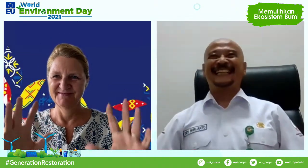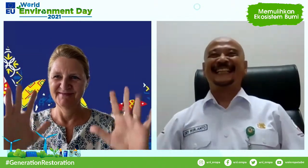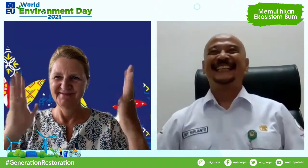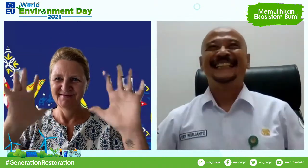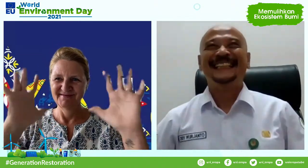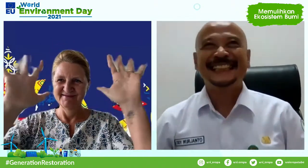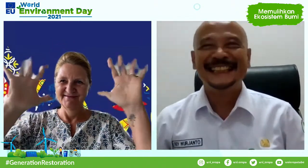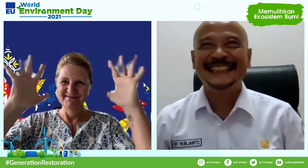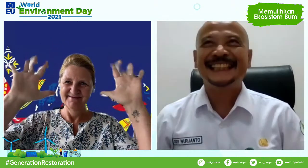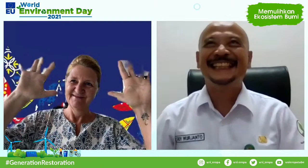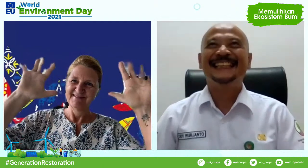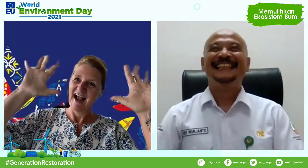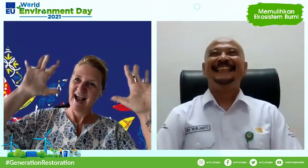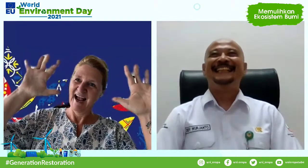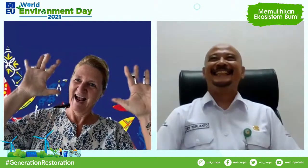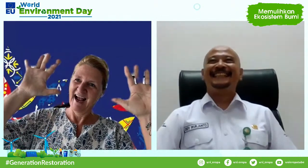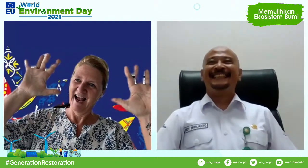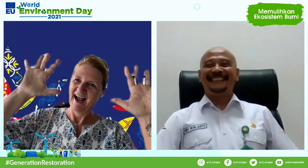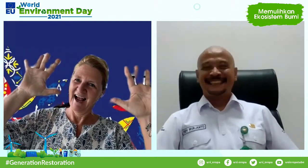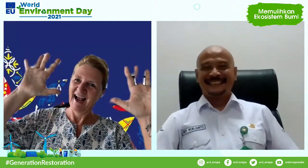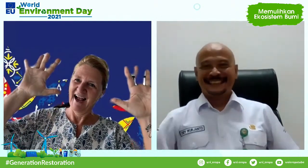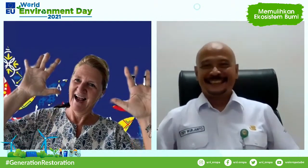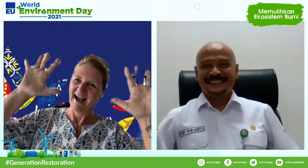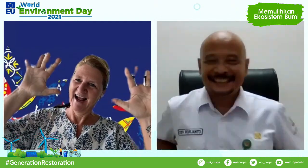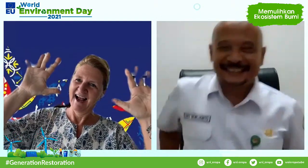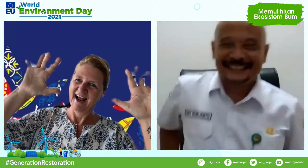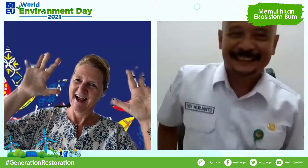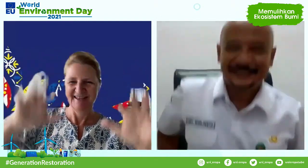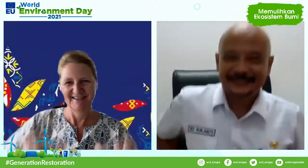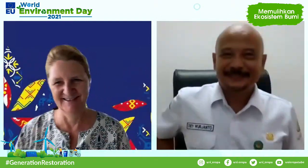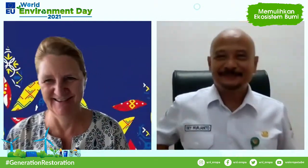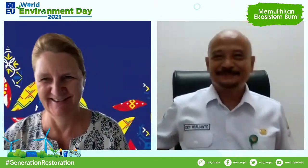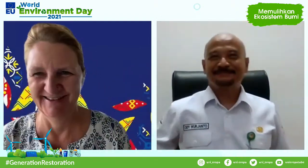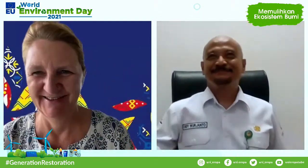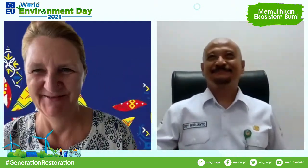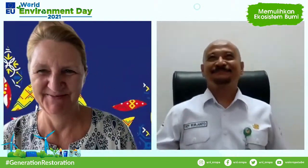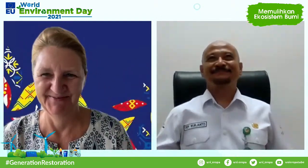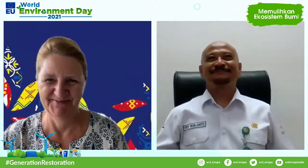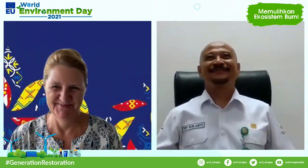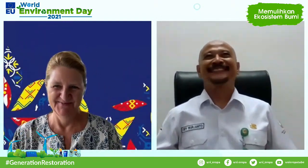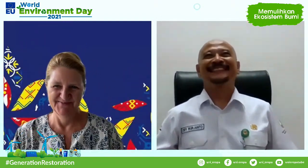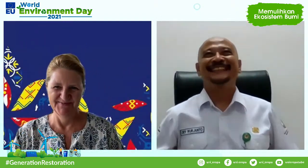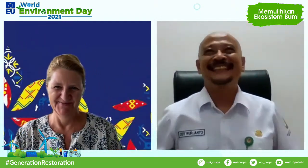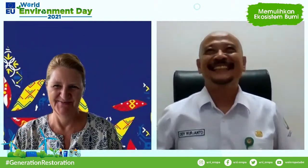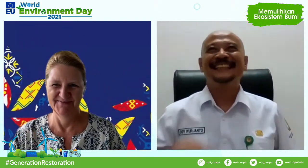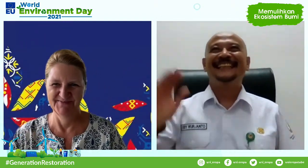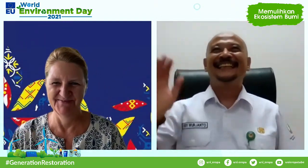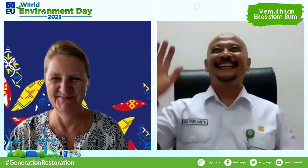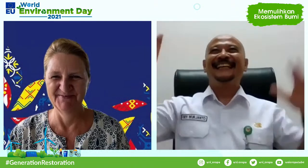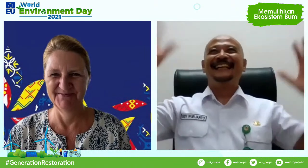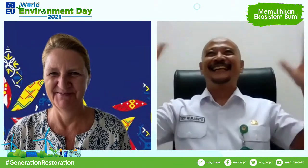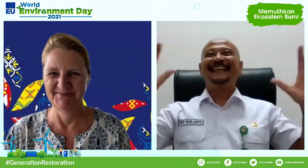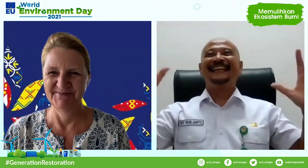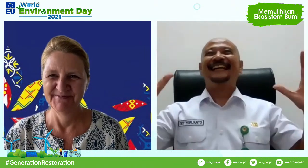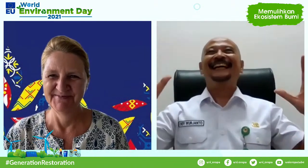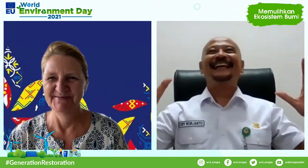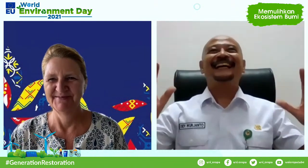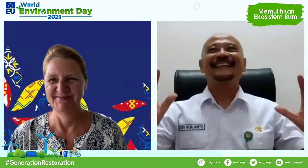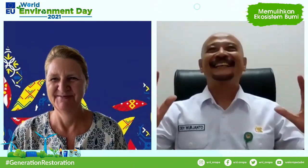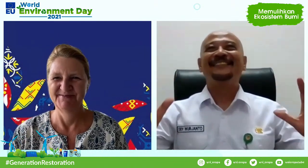boleh-boleh Baik terima kasih banyak yaitu boleh boleh boleh boleh juga boleh kayak